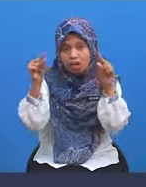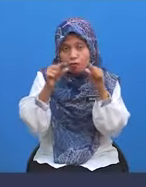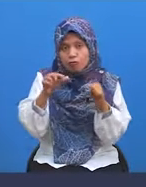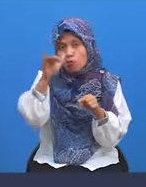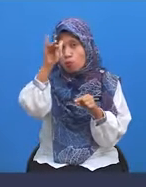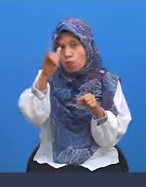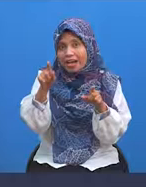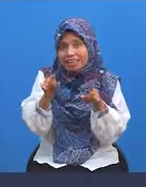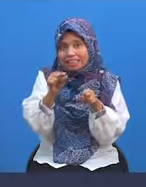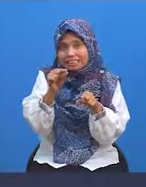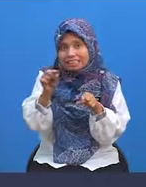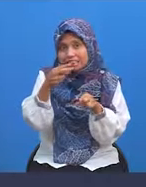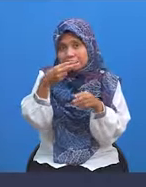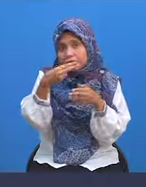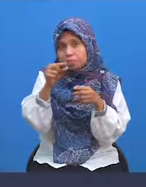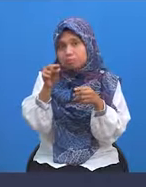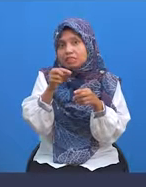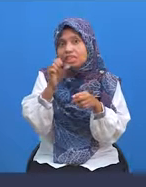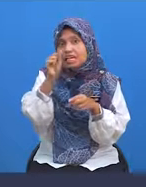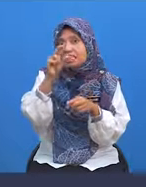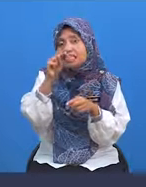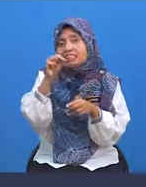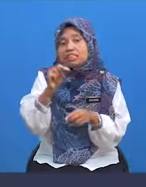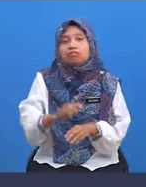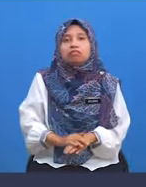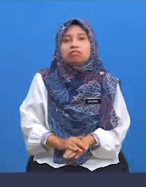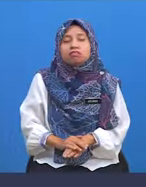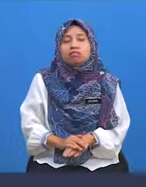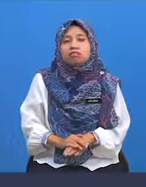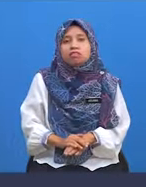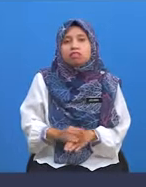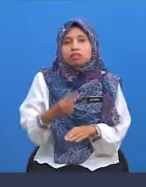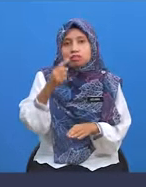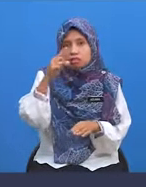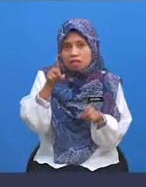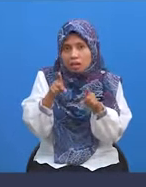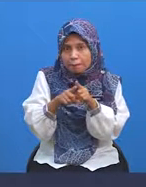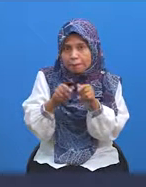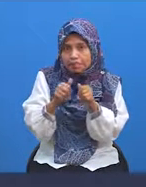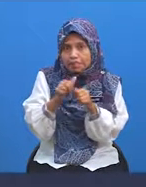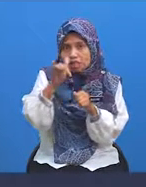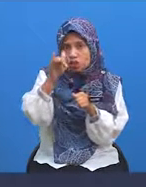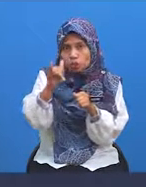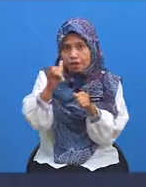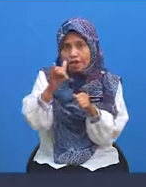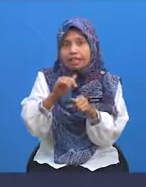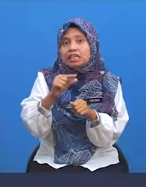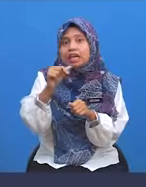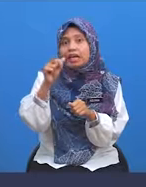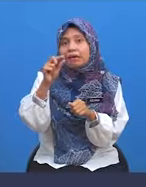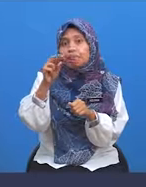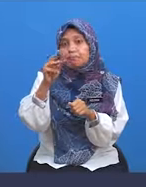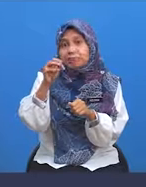theta. Nilai amplitude bagi graf y sama dengan sin theta adalah 1.